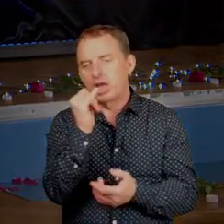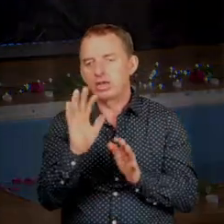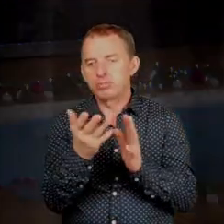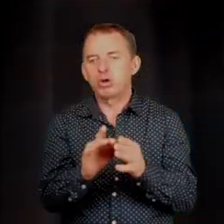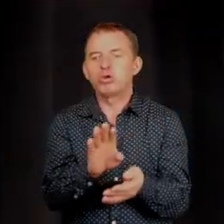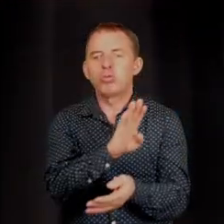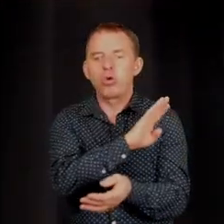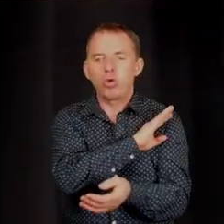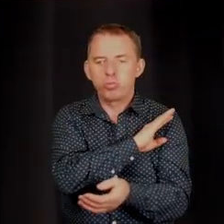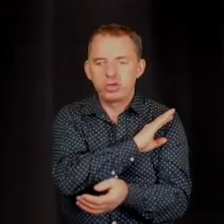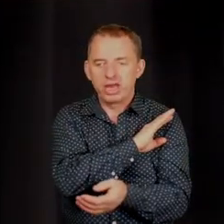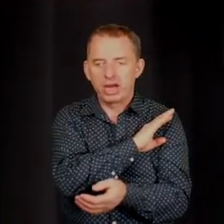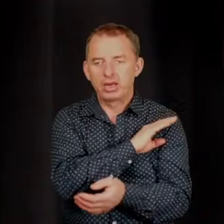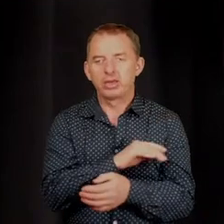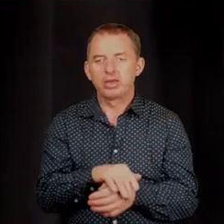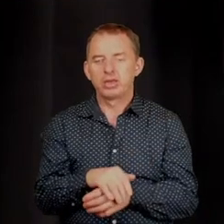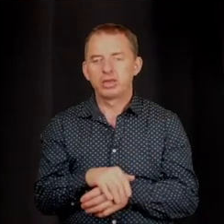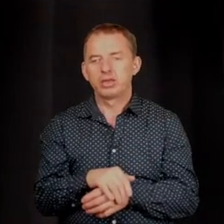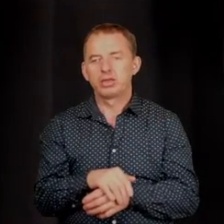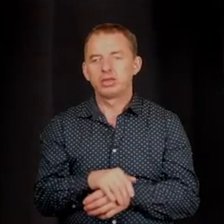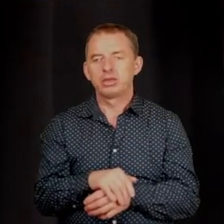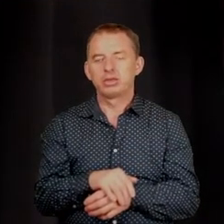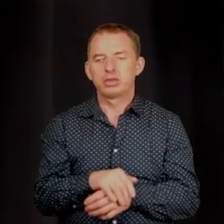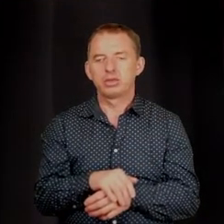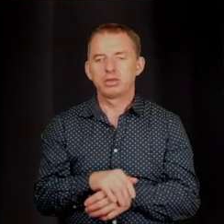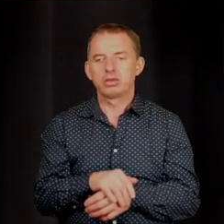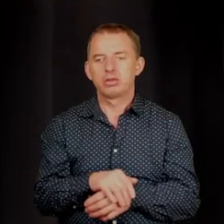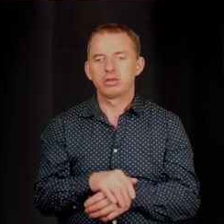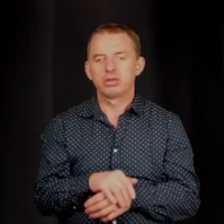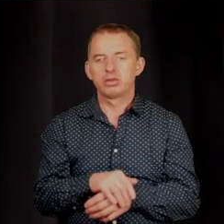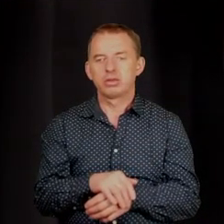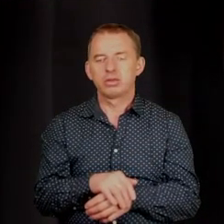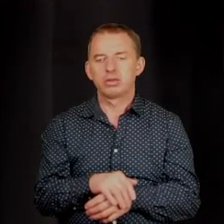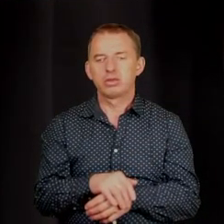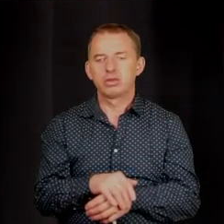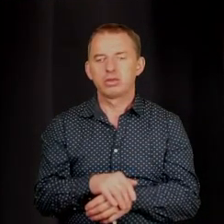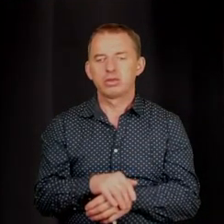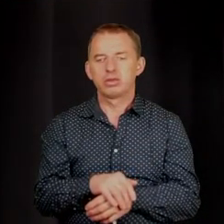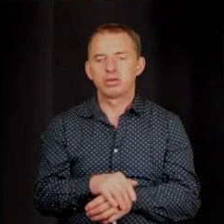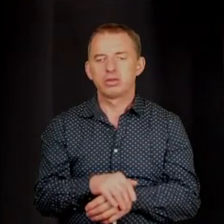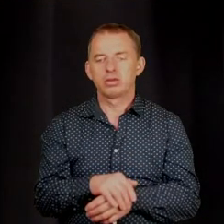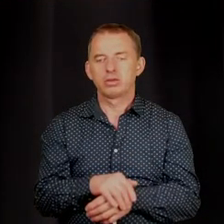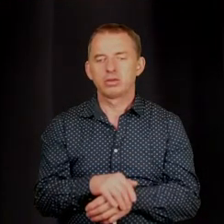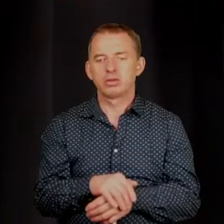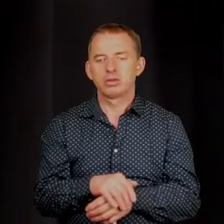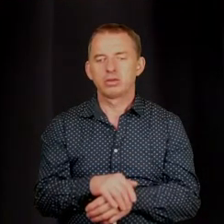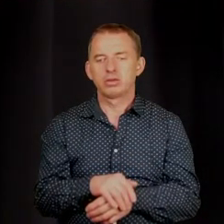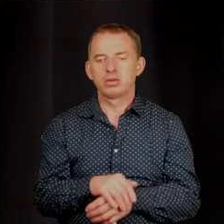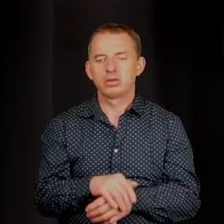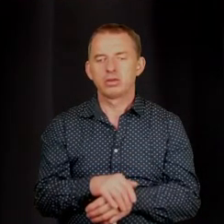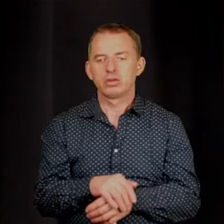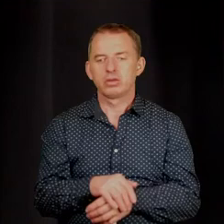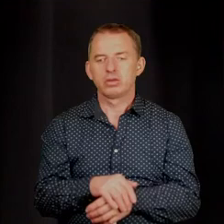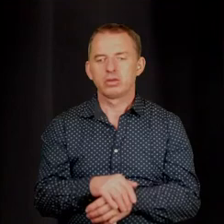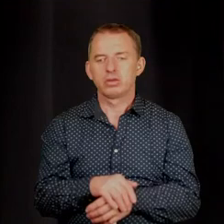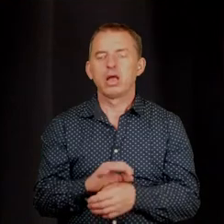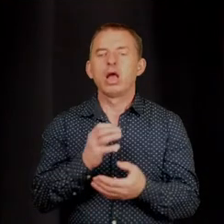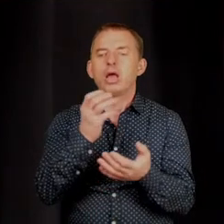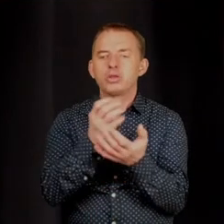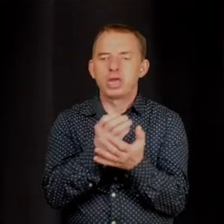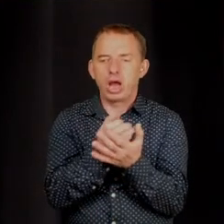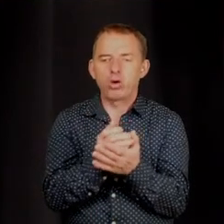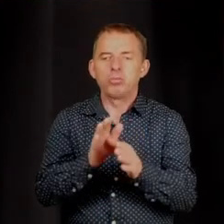umierali. James was beheaded by Herod. Tak. Jakub